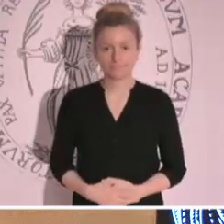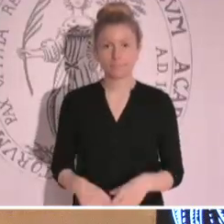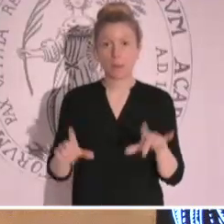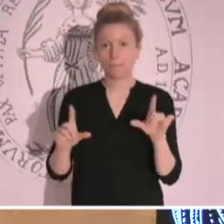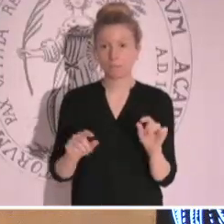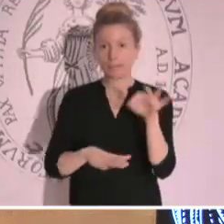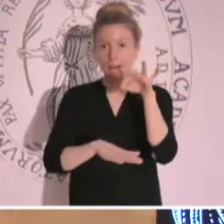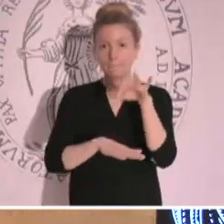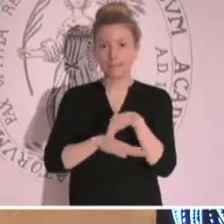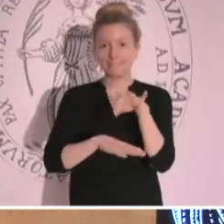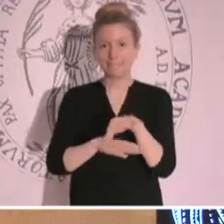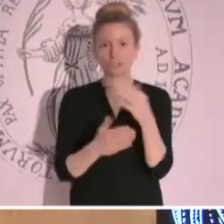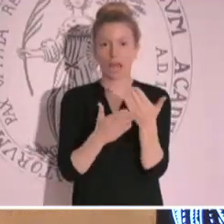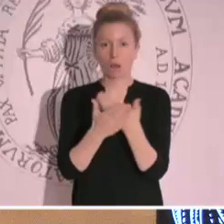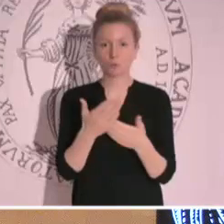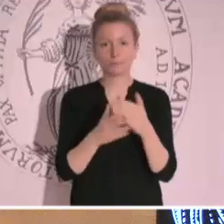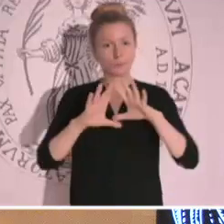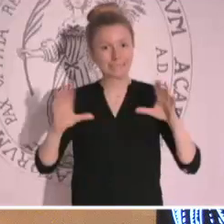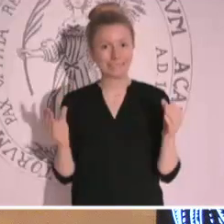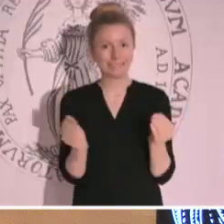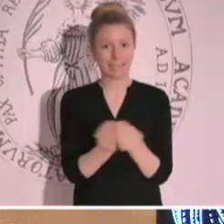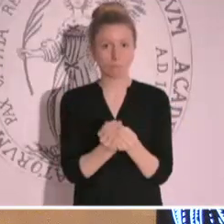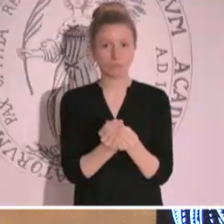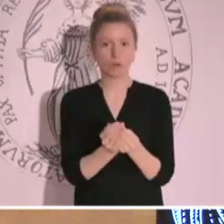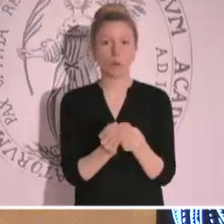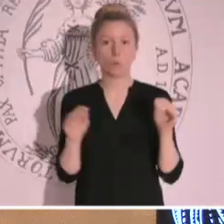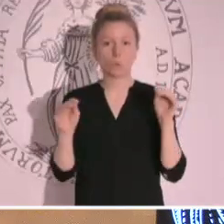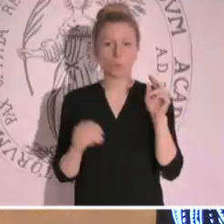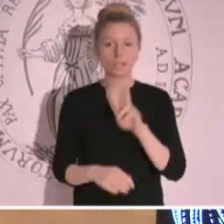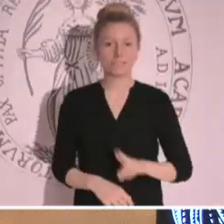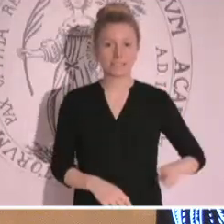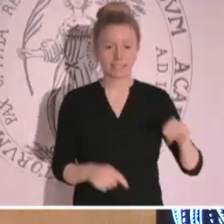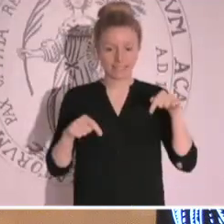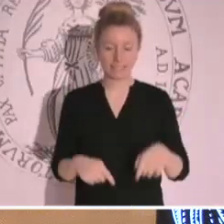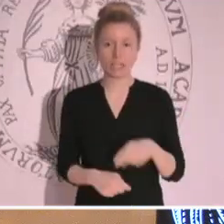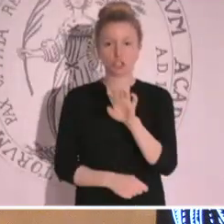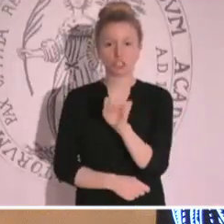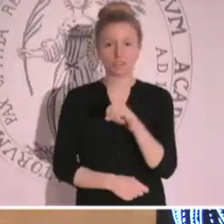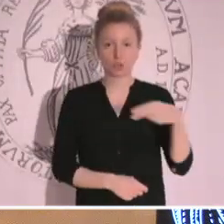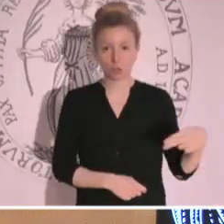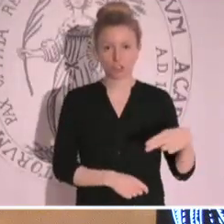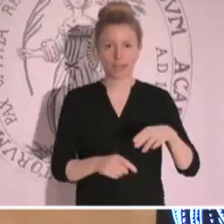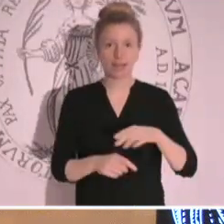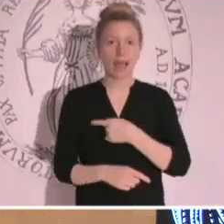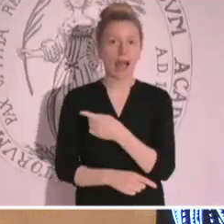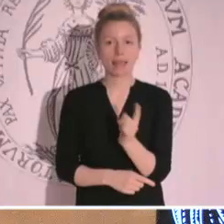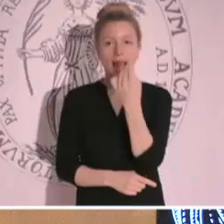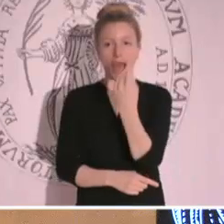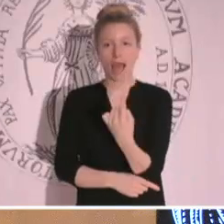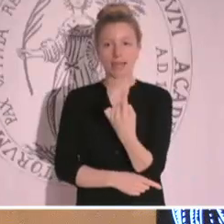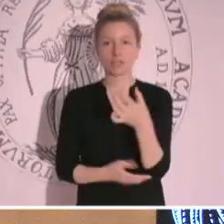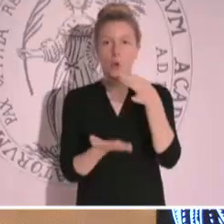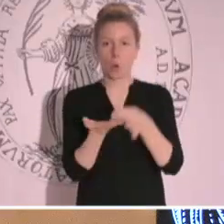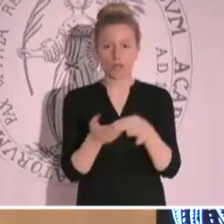gesamtuniversitätsmedizinische Ausbildung auch dann, wenn Sie wollen, Schleswig-Holstein erleben können. Zur medizinischen Fakultät gehört auch die